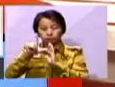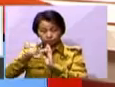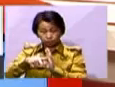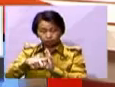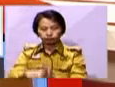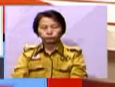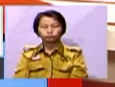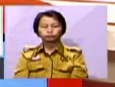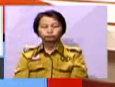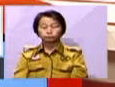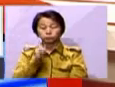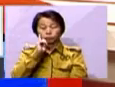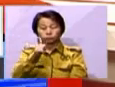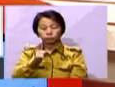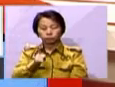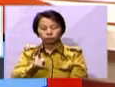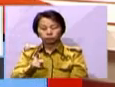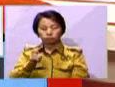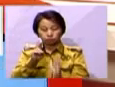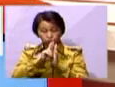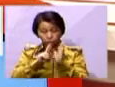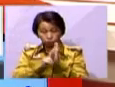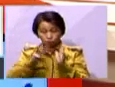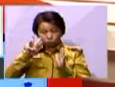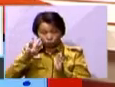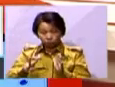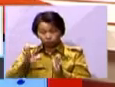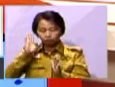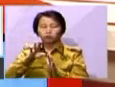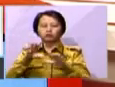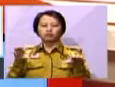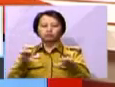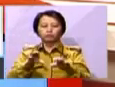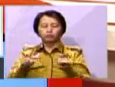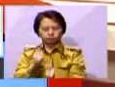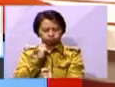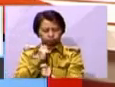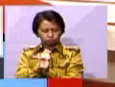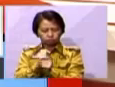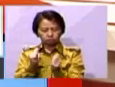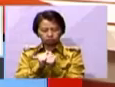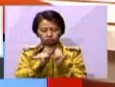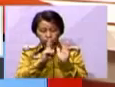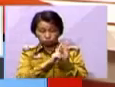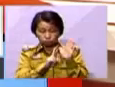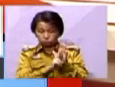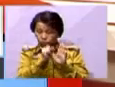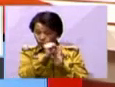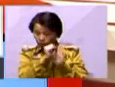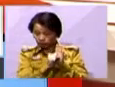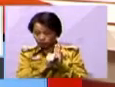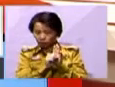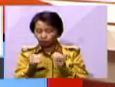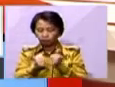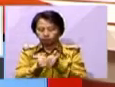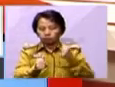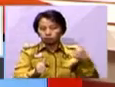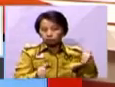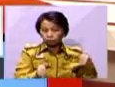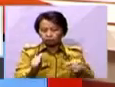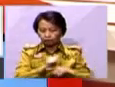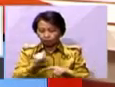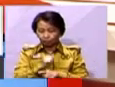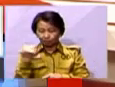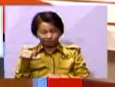ibadah haji. Pastikan perkara rukun dan wajib haji yang akan dilaksana bertepatan dengan hukum syarak sekaligus menjauhi